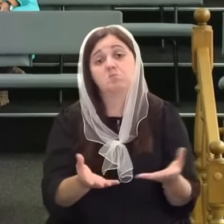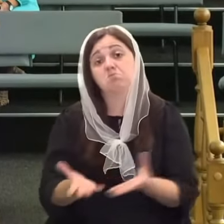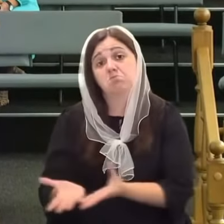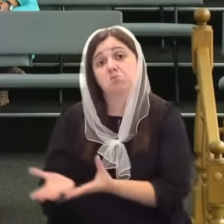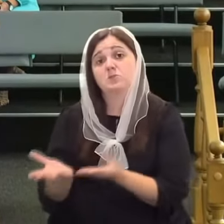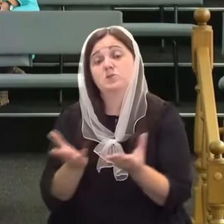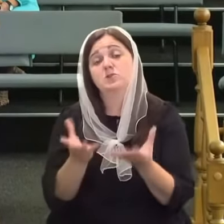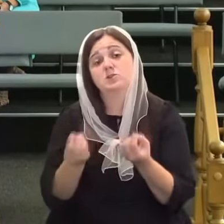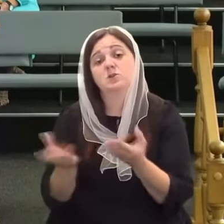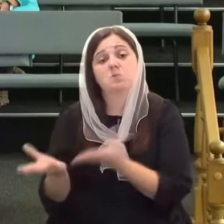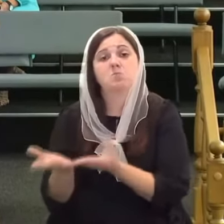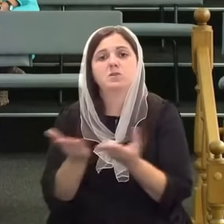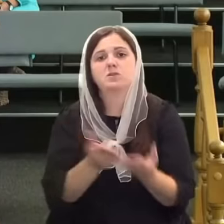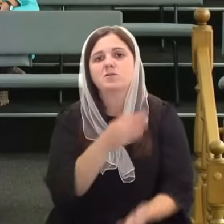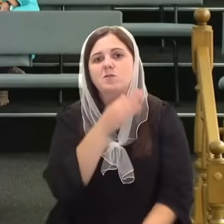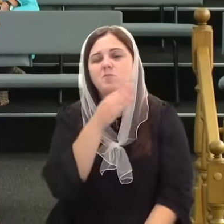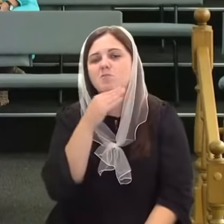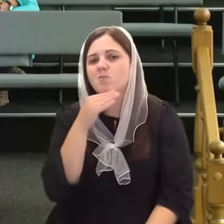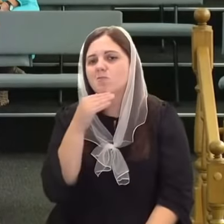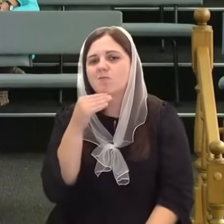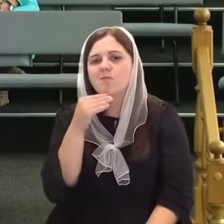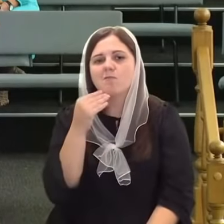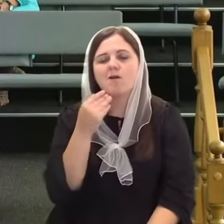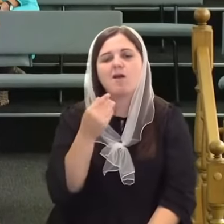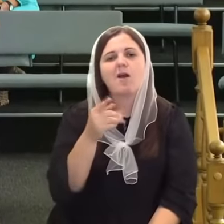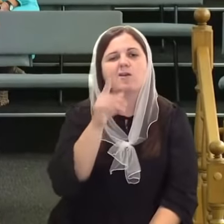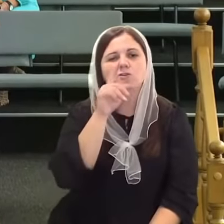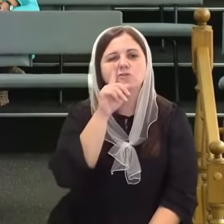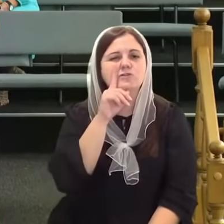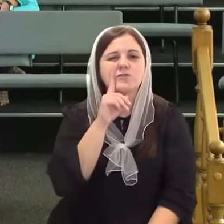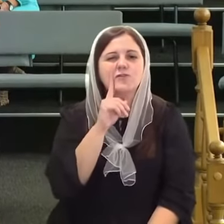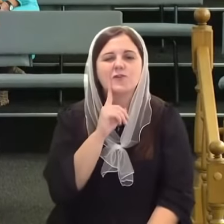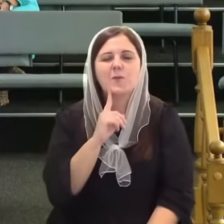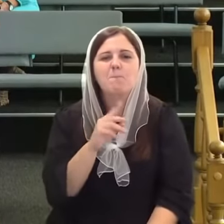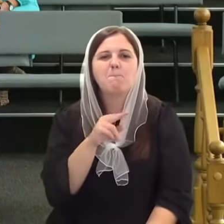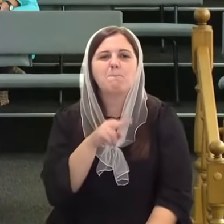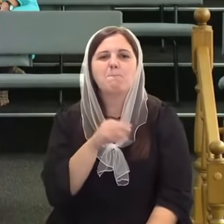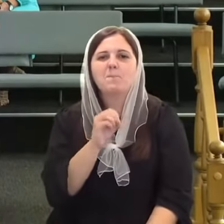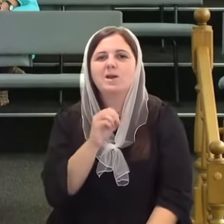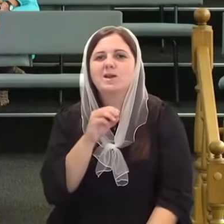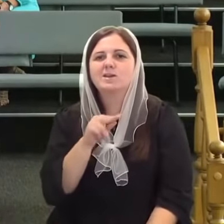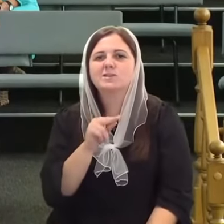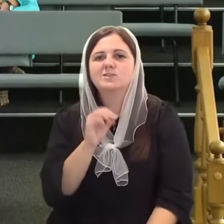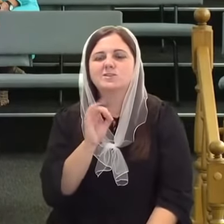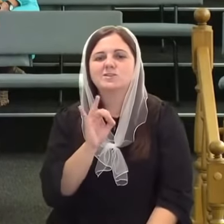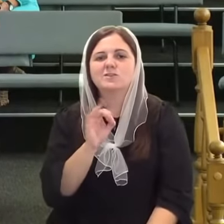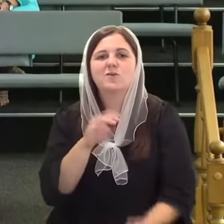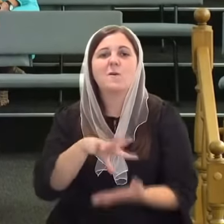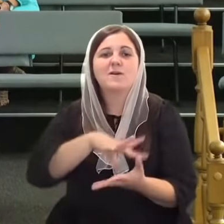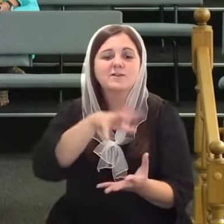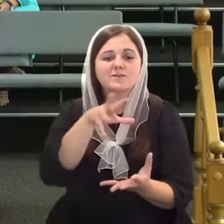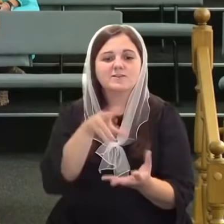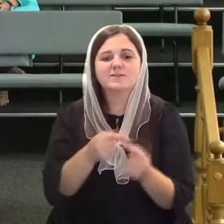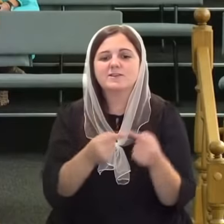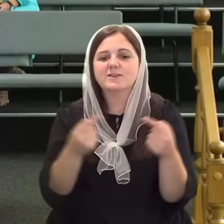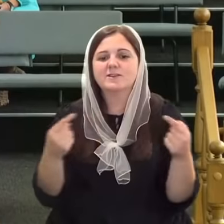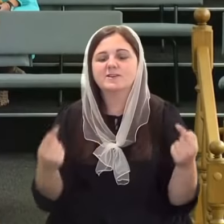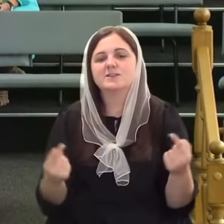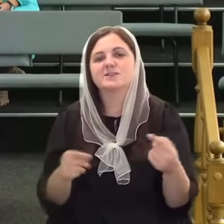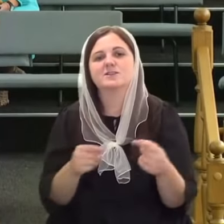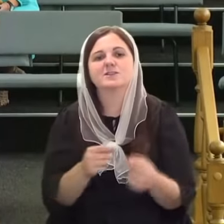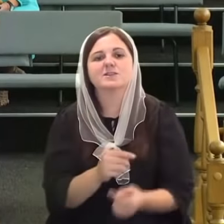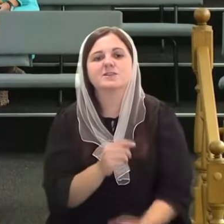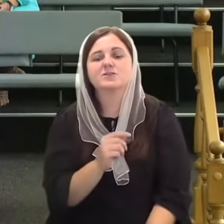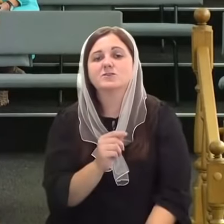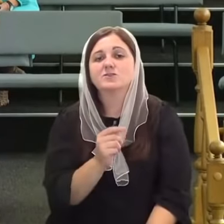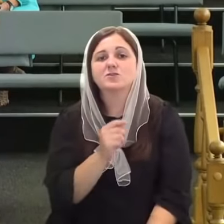принесла много печенья. Я помню, первый раз, когда я увидел длинные такие шоколадные охотничьи конфеты, мы